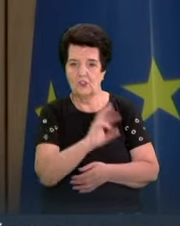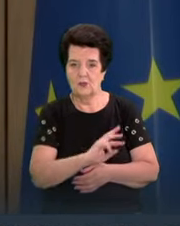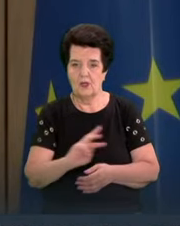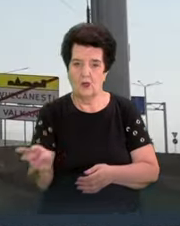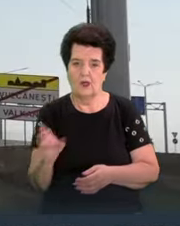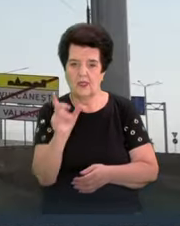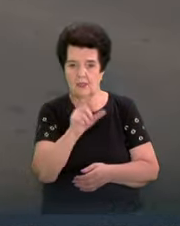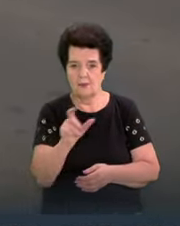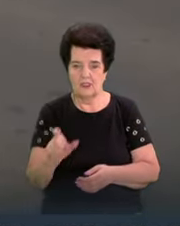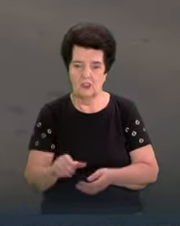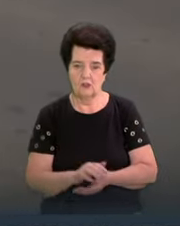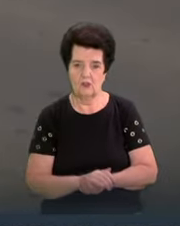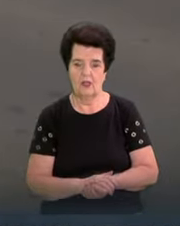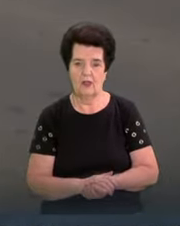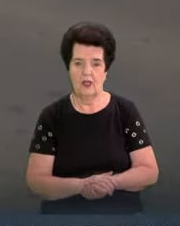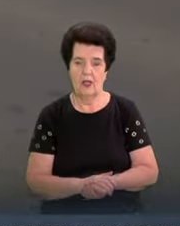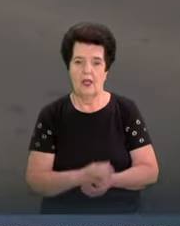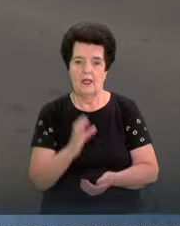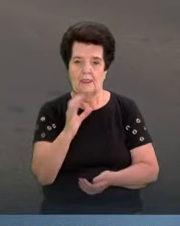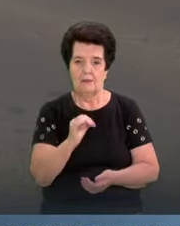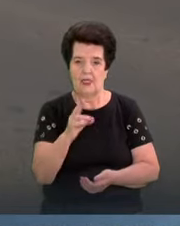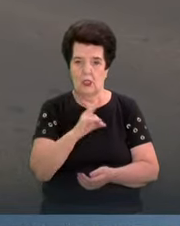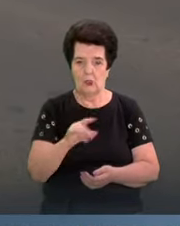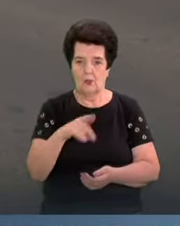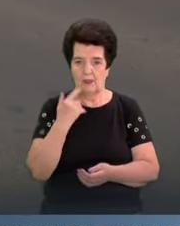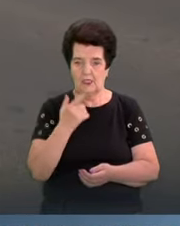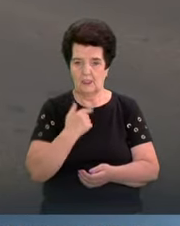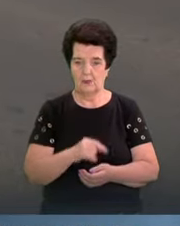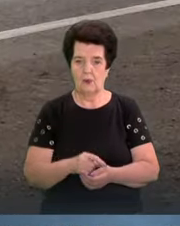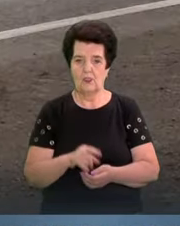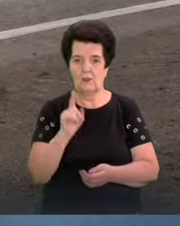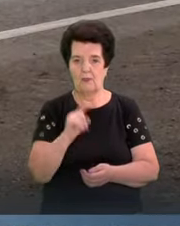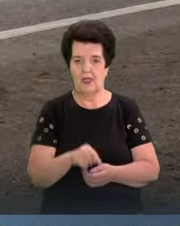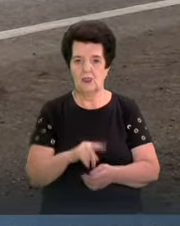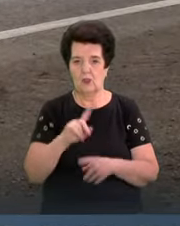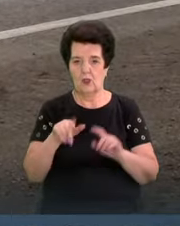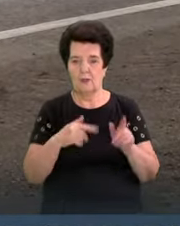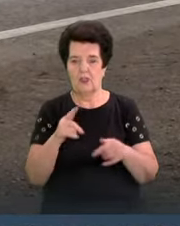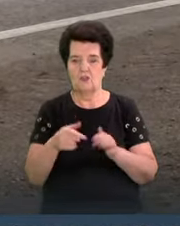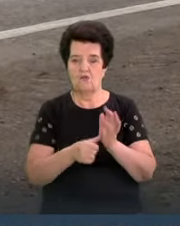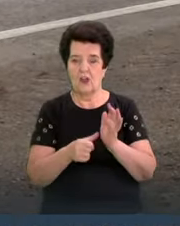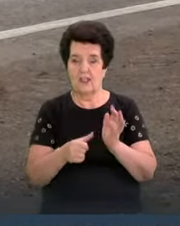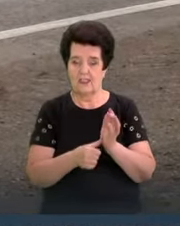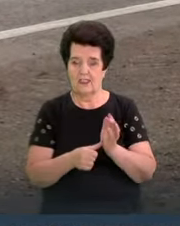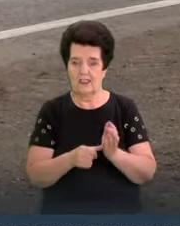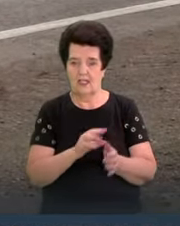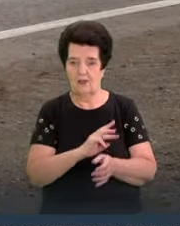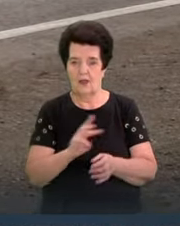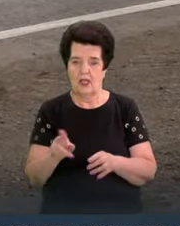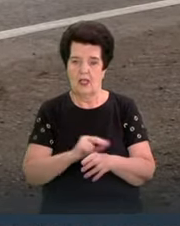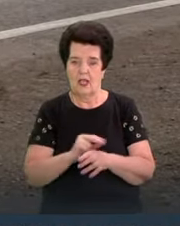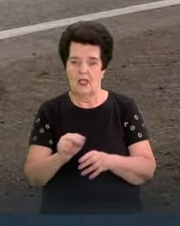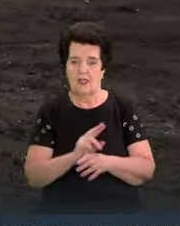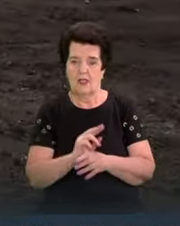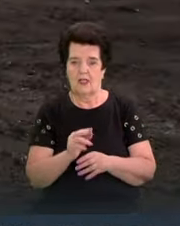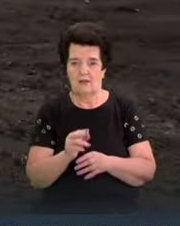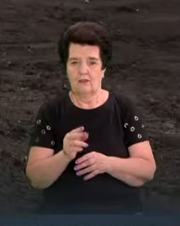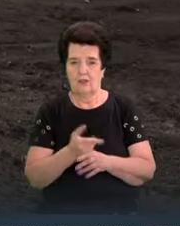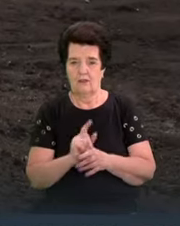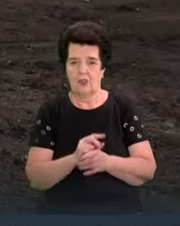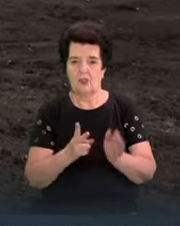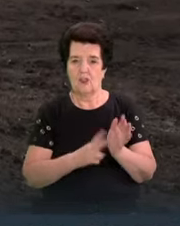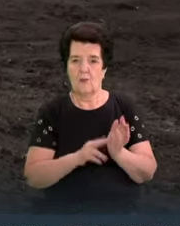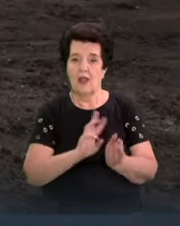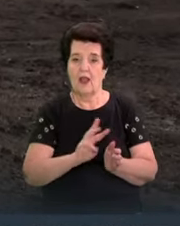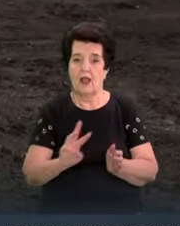de pasageri. Spânu a menționat că pentru reabilitarea celor 6.000 de kilometri de drum este nevoie de un buget de 7 miliarde de